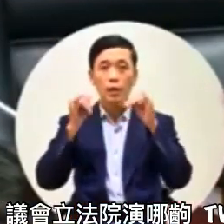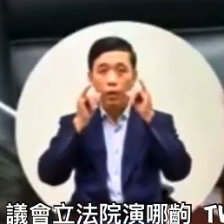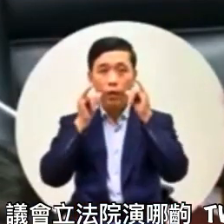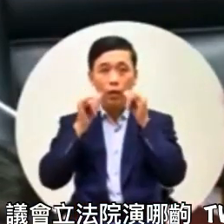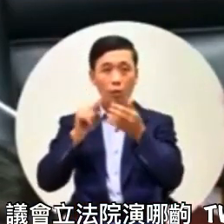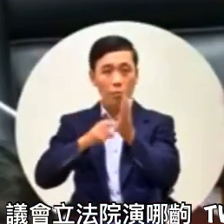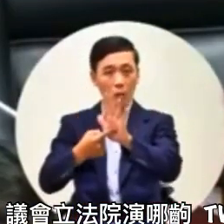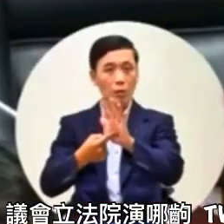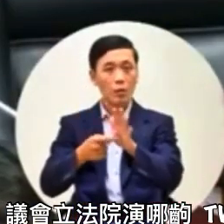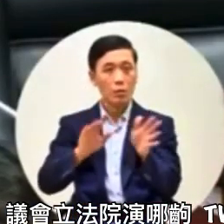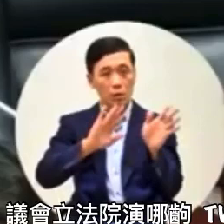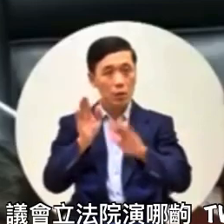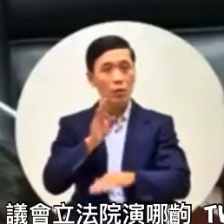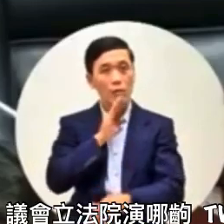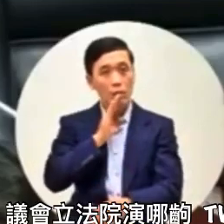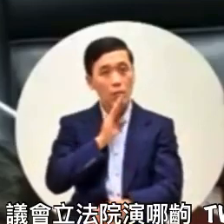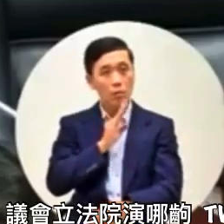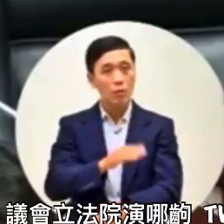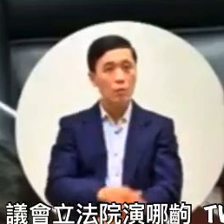度。